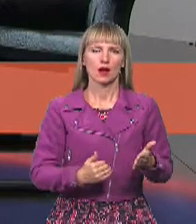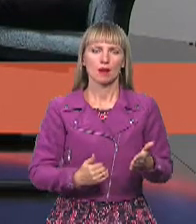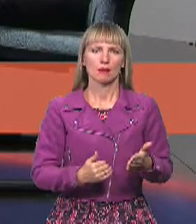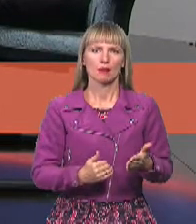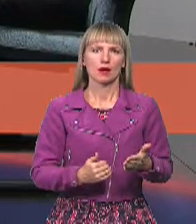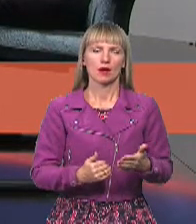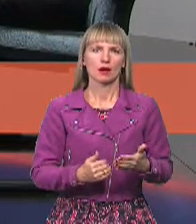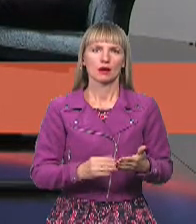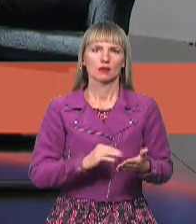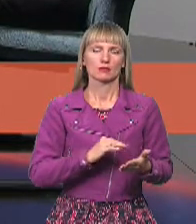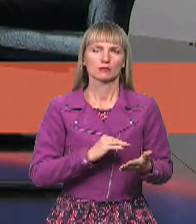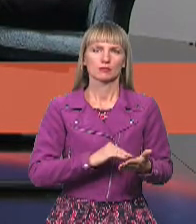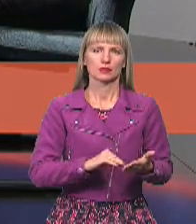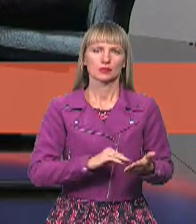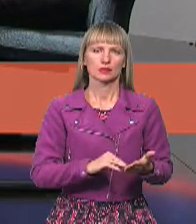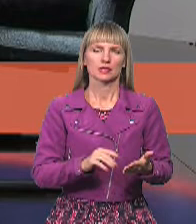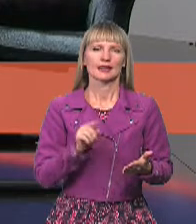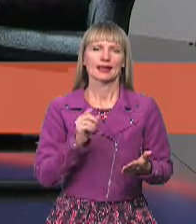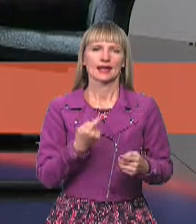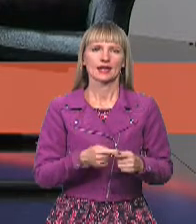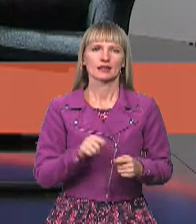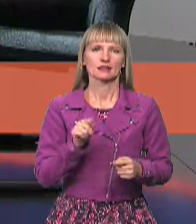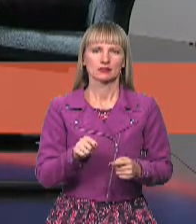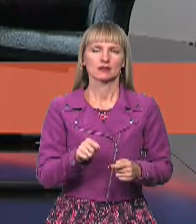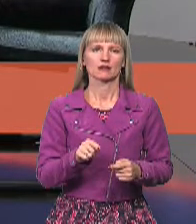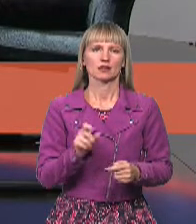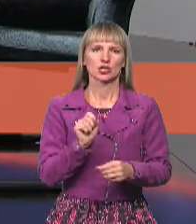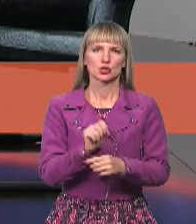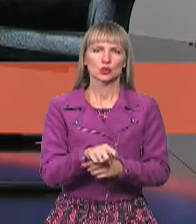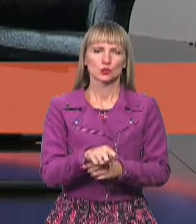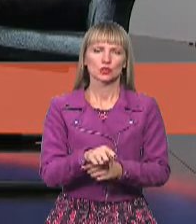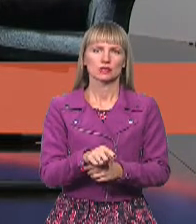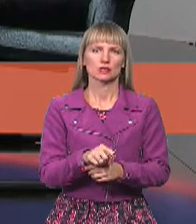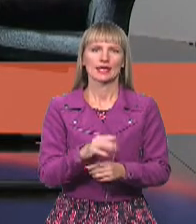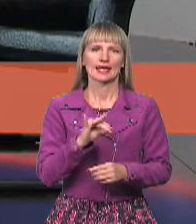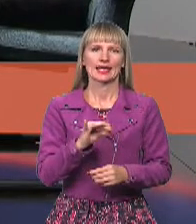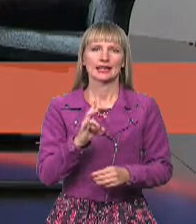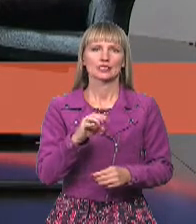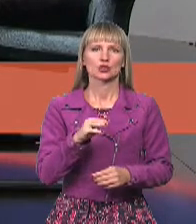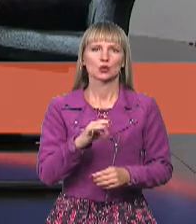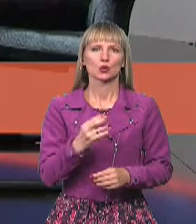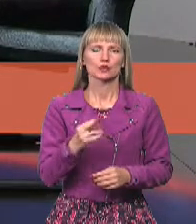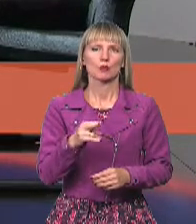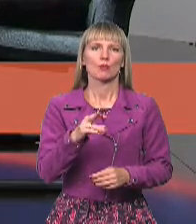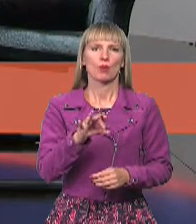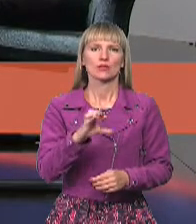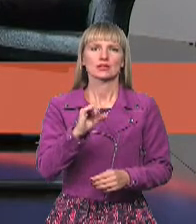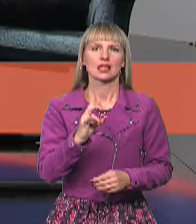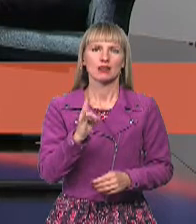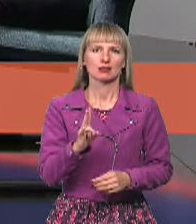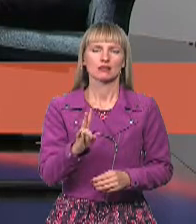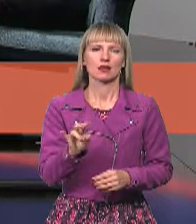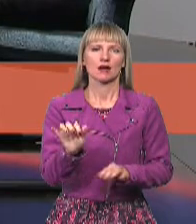предпосылки. Если это те же самые инструкции, то есть инструкция по санитарной обработке, инструкция